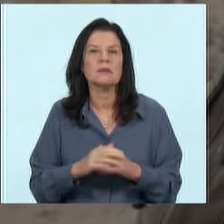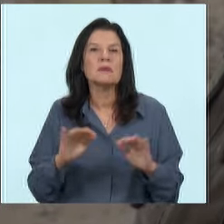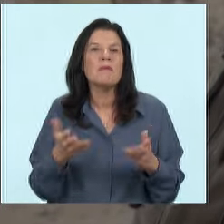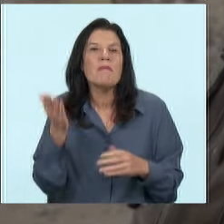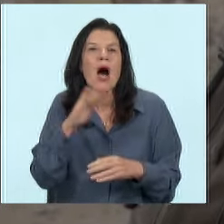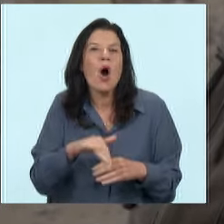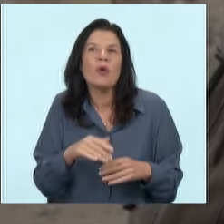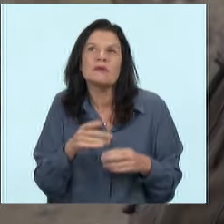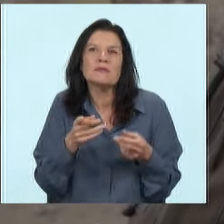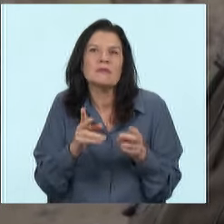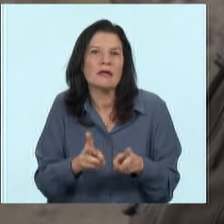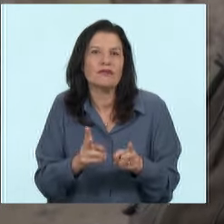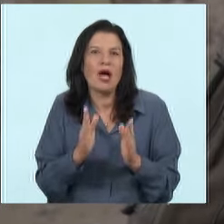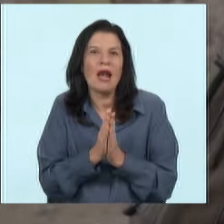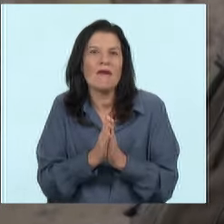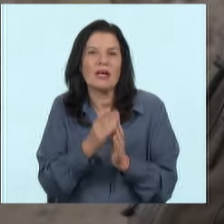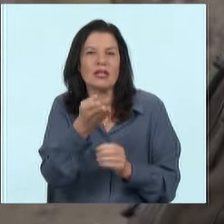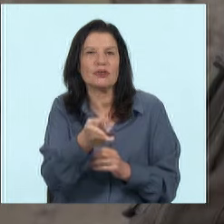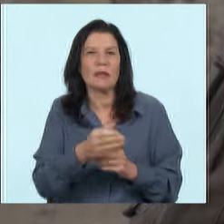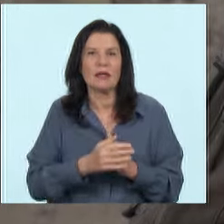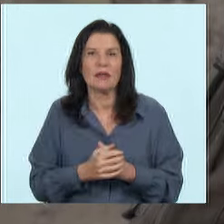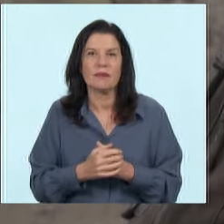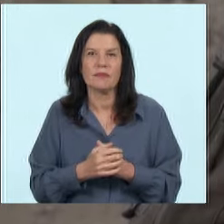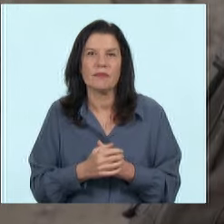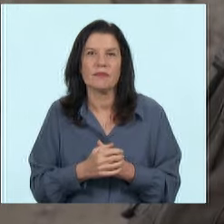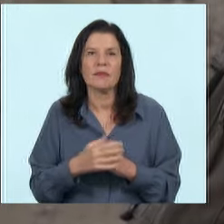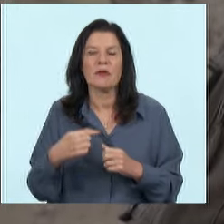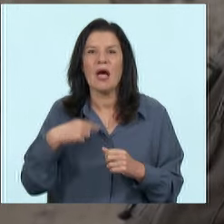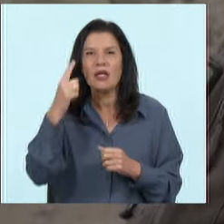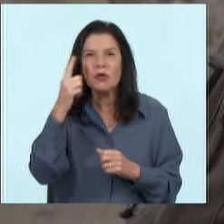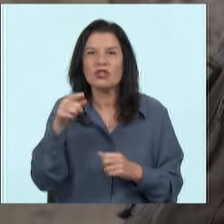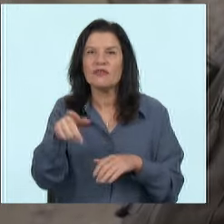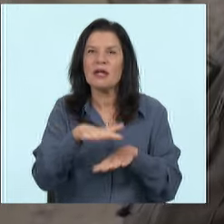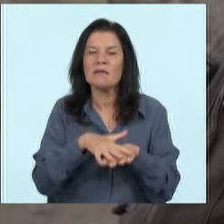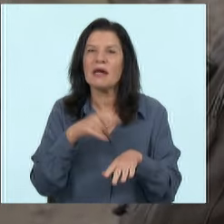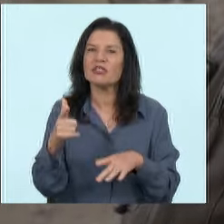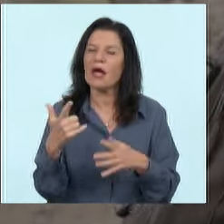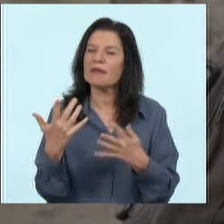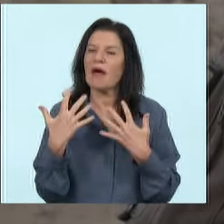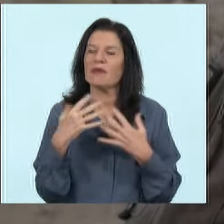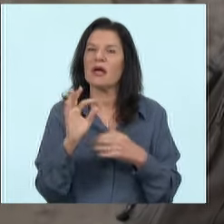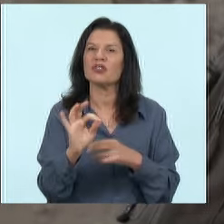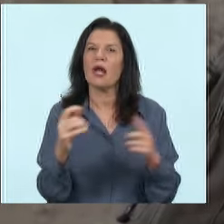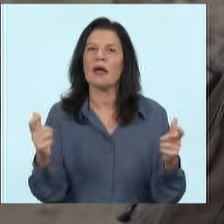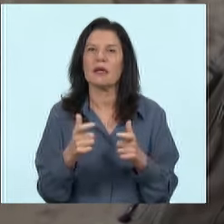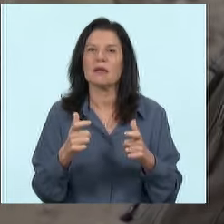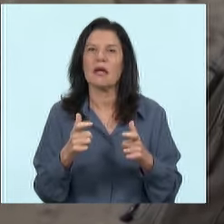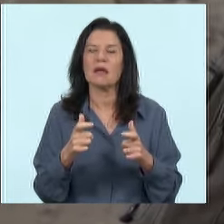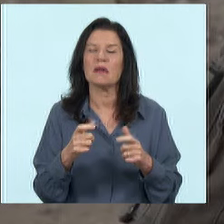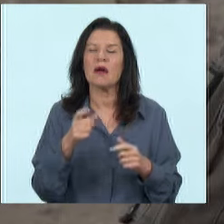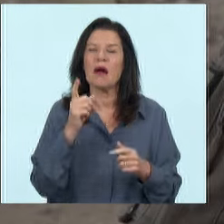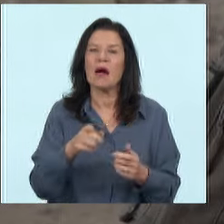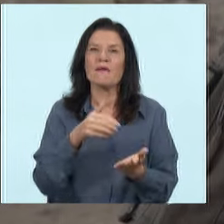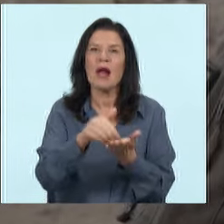יכולים לבקש מאיתנו? אני חושב שפגשת את הרוח של היחידה. הרוח והמורשת של היחידה זה להמשיך ולהילחם